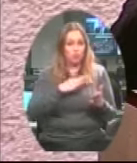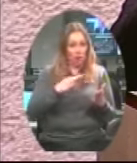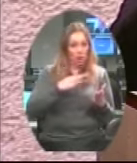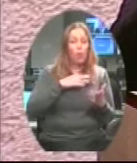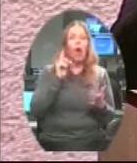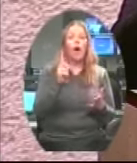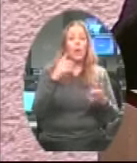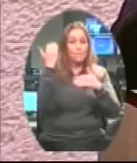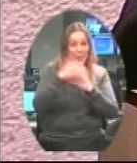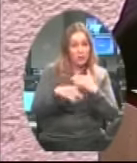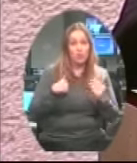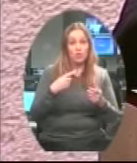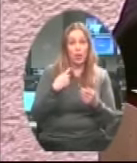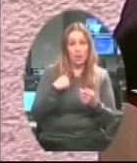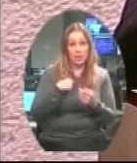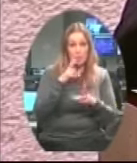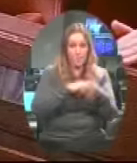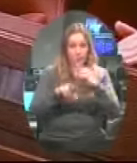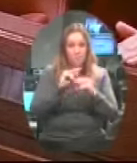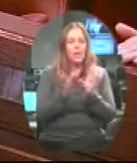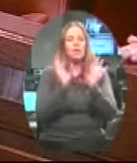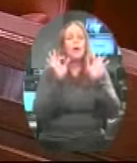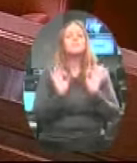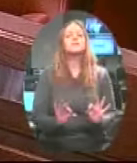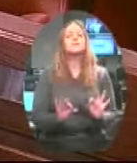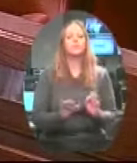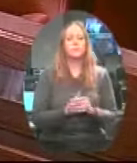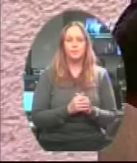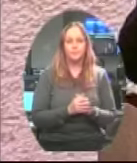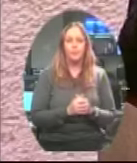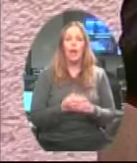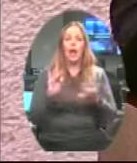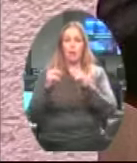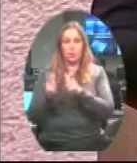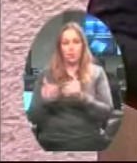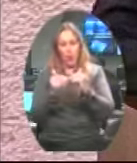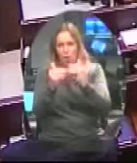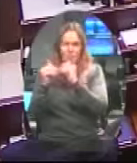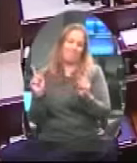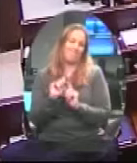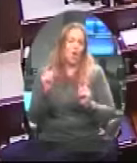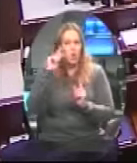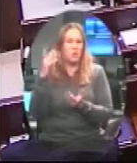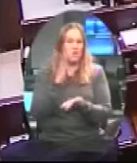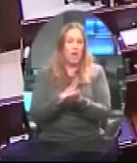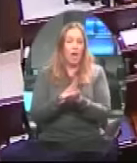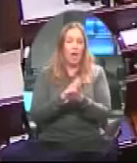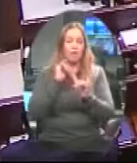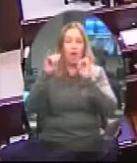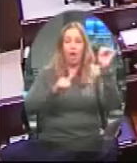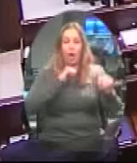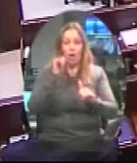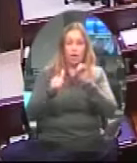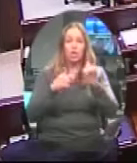מה שאני מתכתב איתו זו המציאות עצמה. האופוזיציה לא הומוגנית, את זה כבר ידענו, וקריאת הביניים היחידה שהפריעה